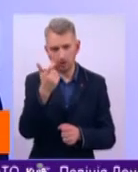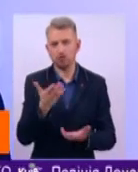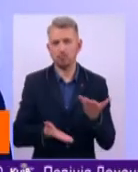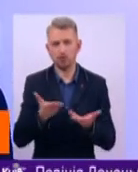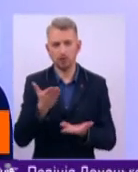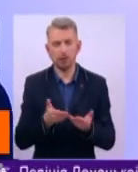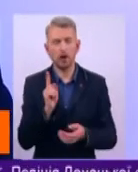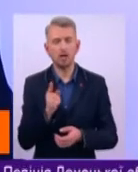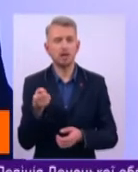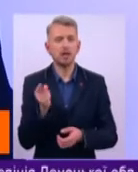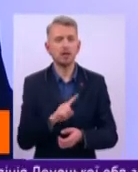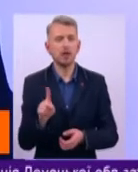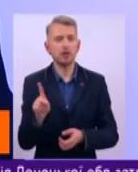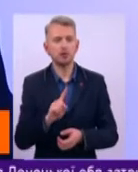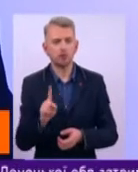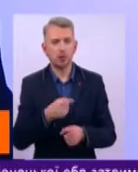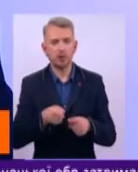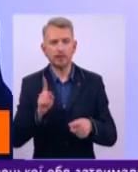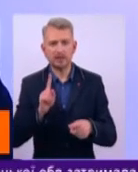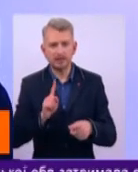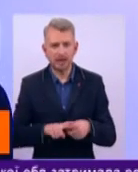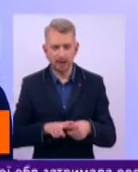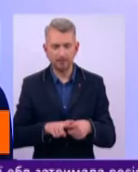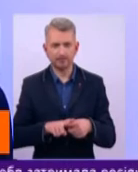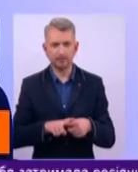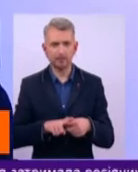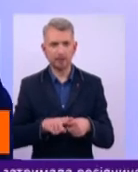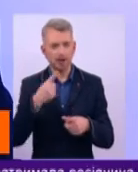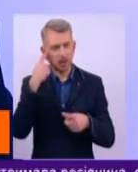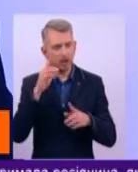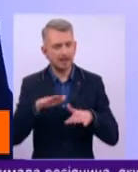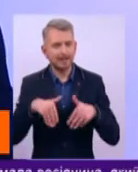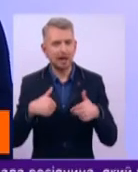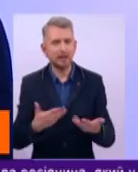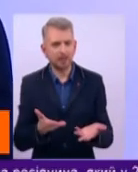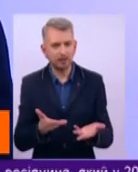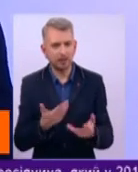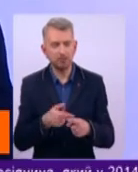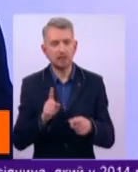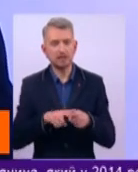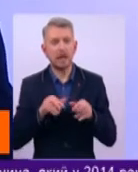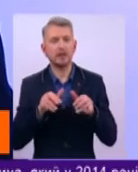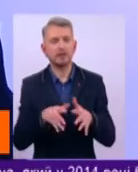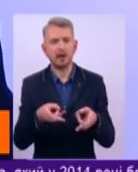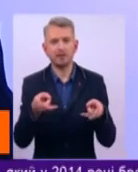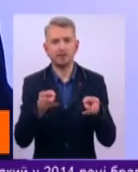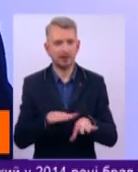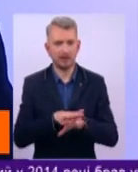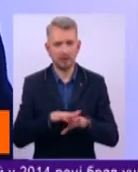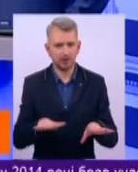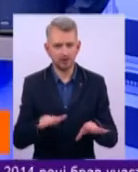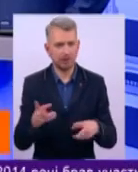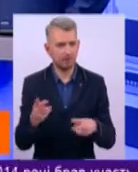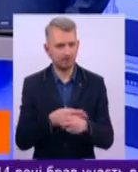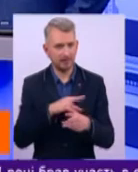Але те, що ця ініціатива і ця дія не залишиться